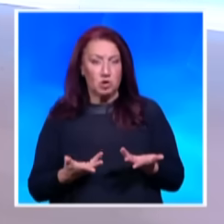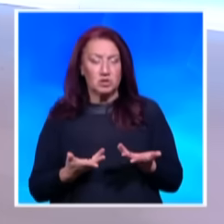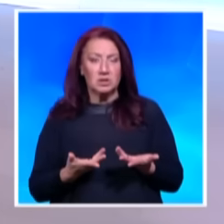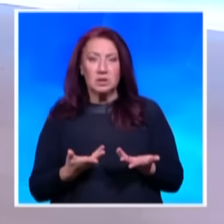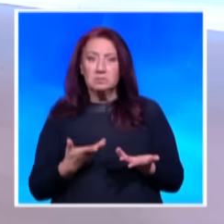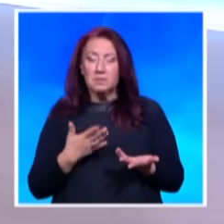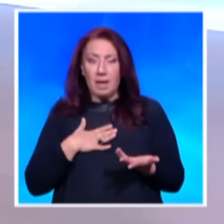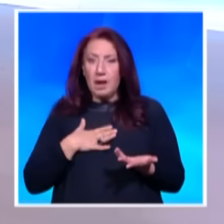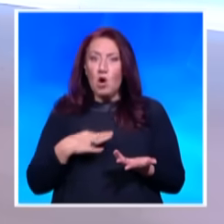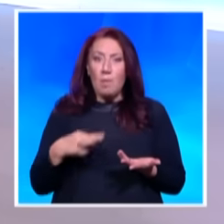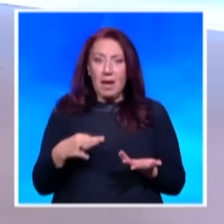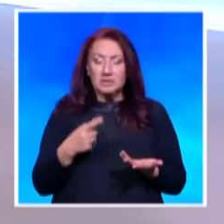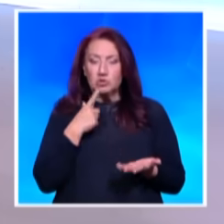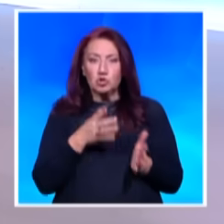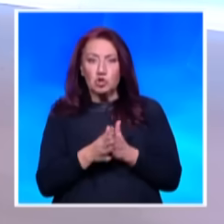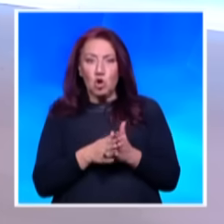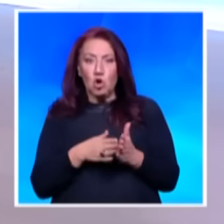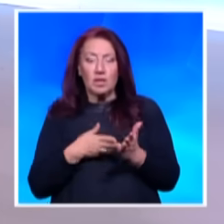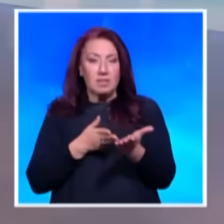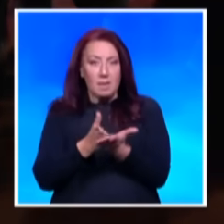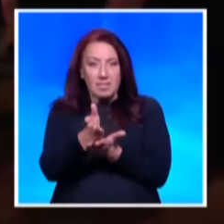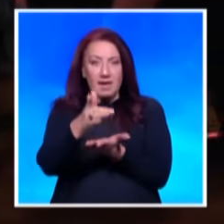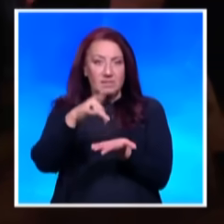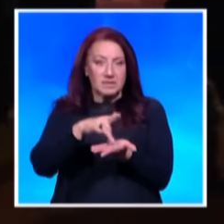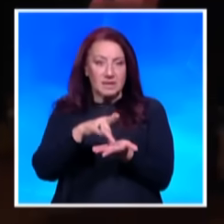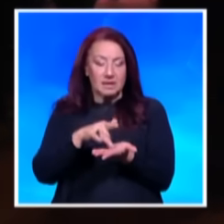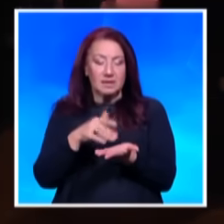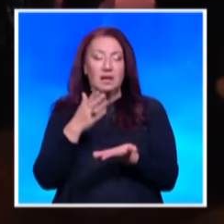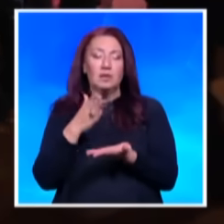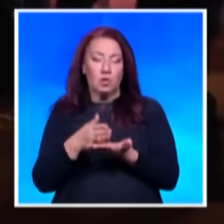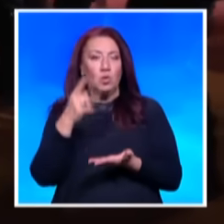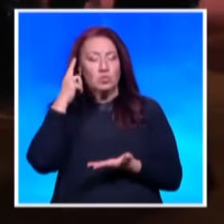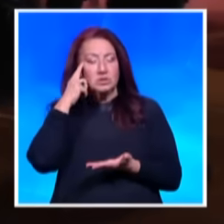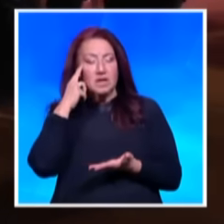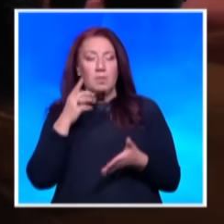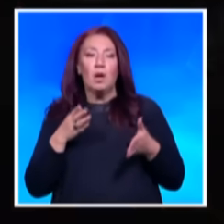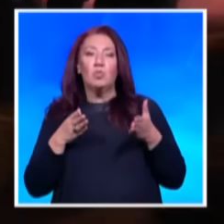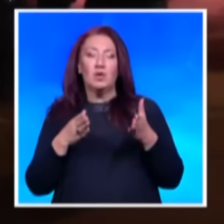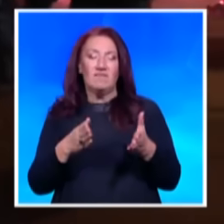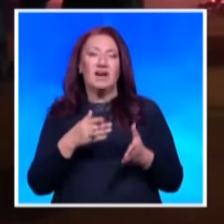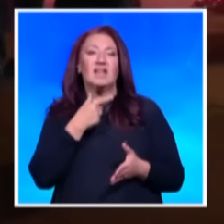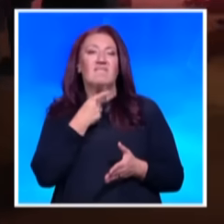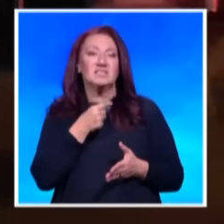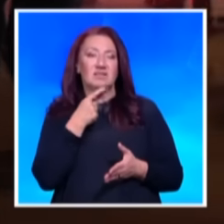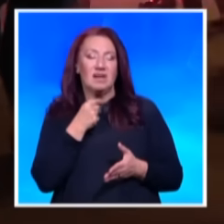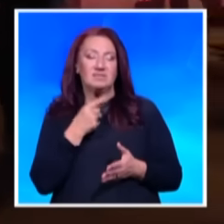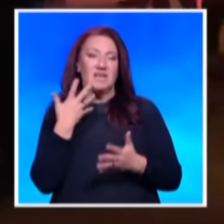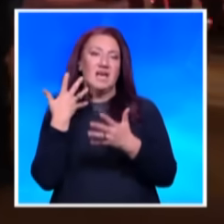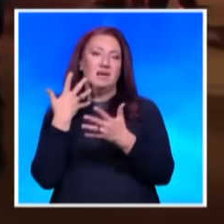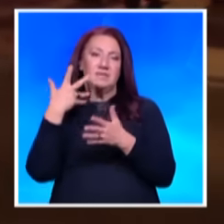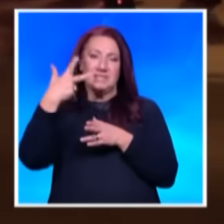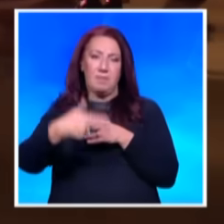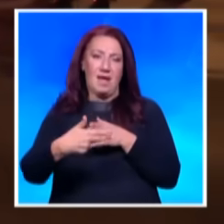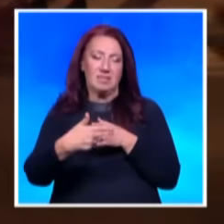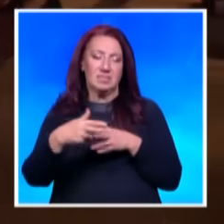в центъра на София тази вечер? Доколкото ми е известно, по Васил Левски е спрян градския транспорт и